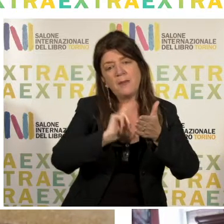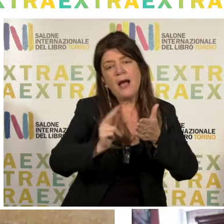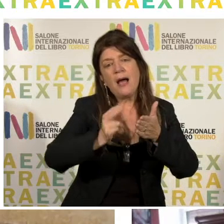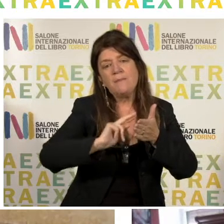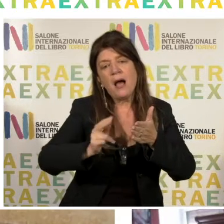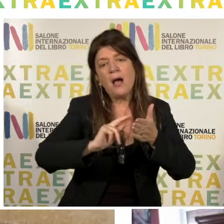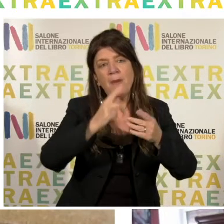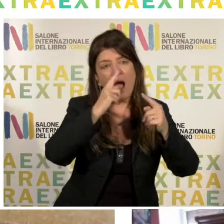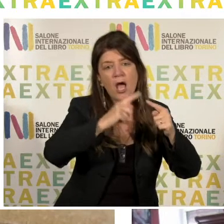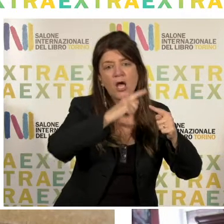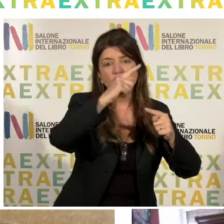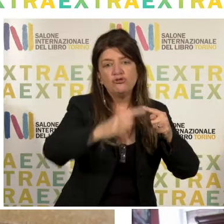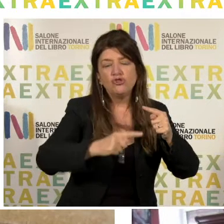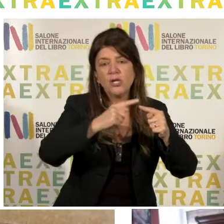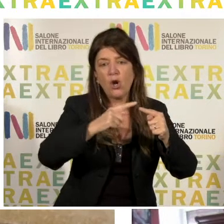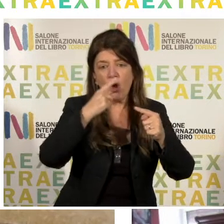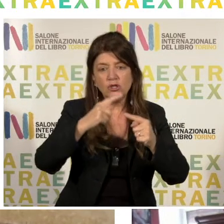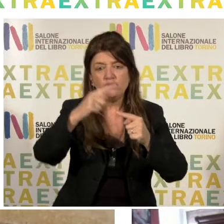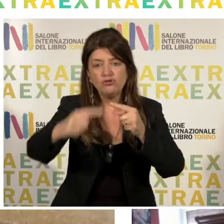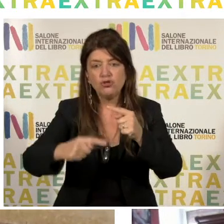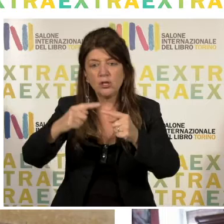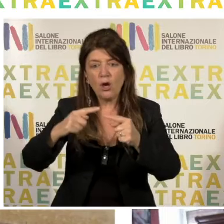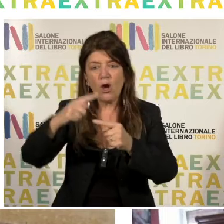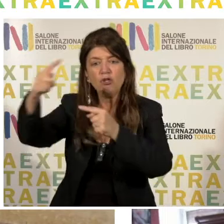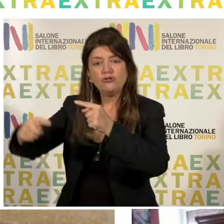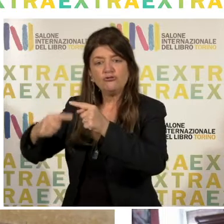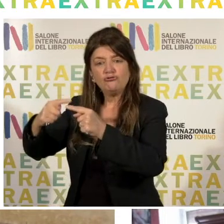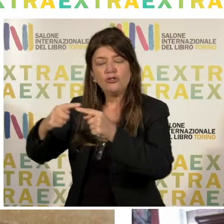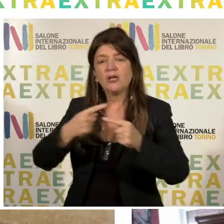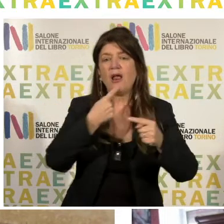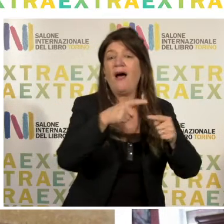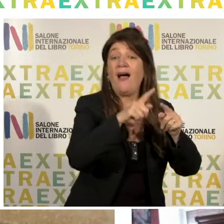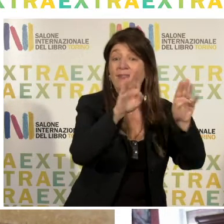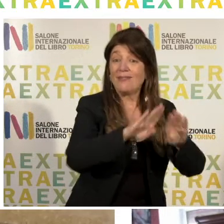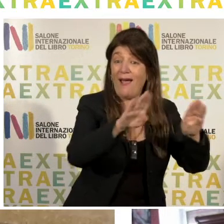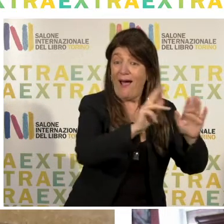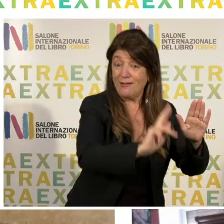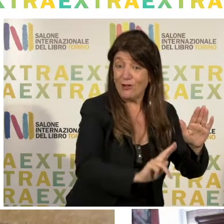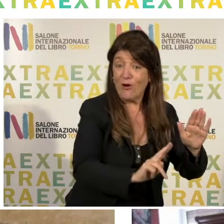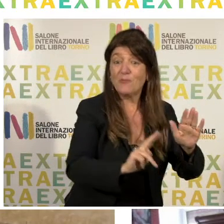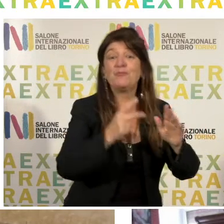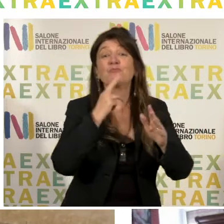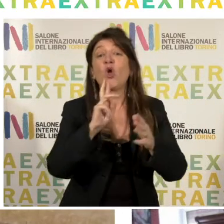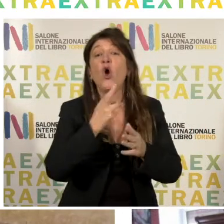contemporaneamente un romanzo, un saggio filosofico e un'opera teatrale, e un